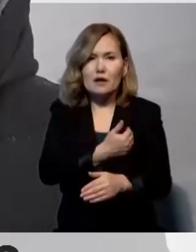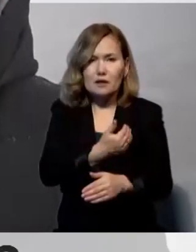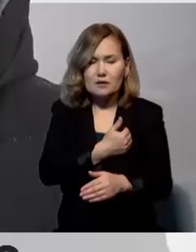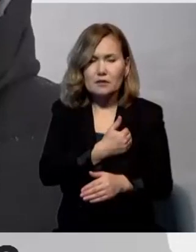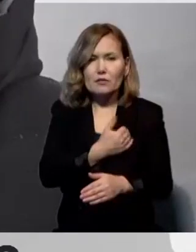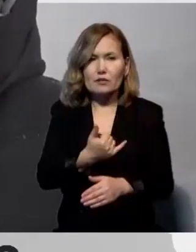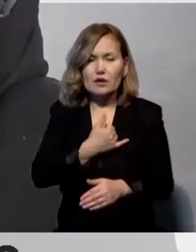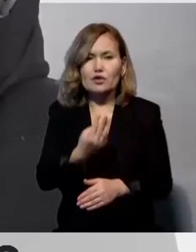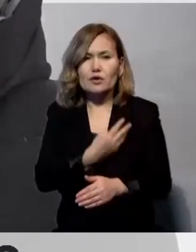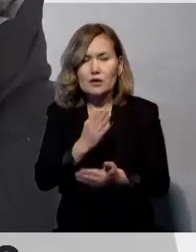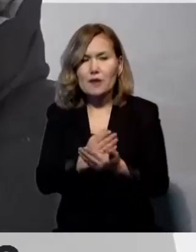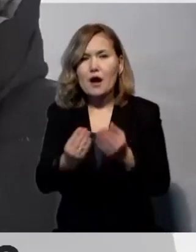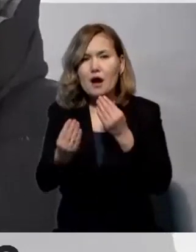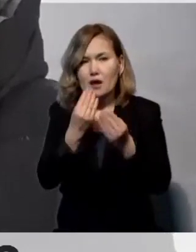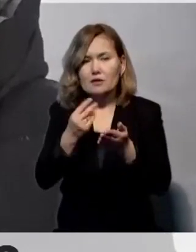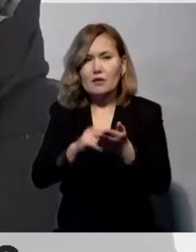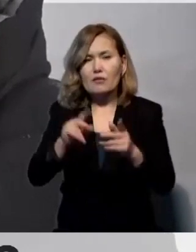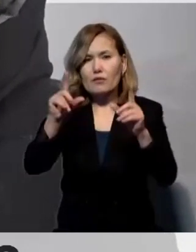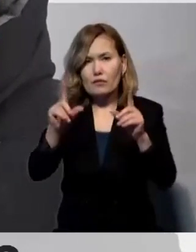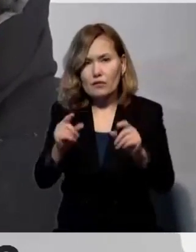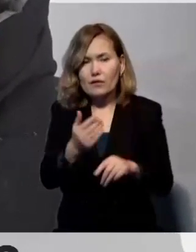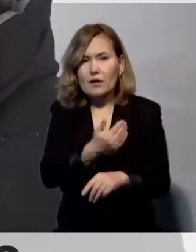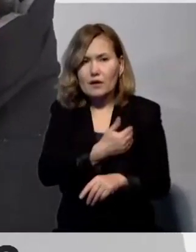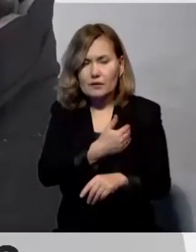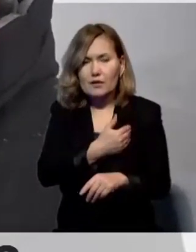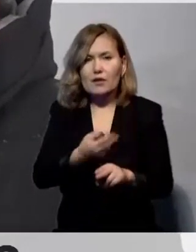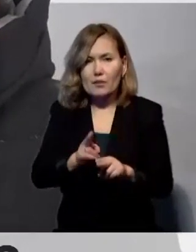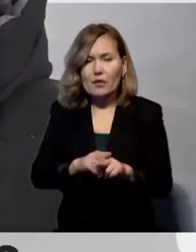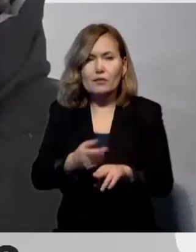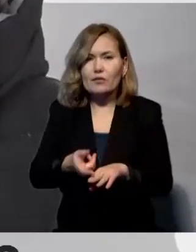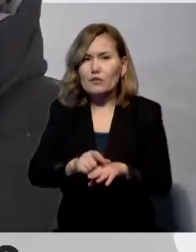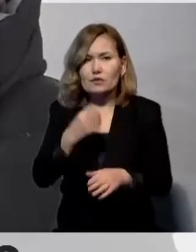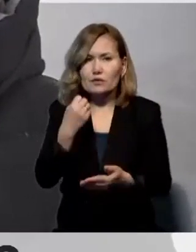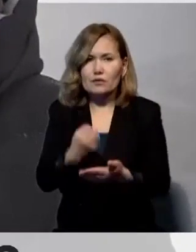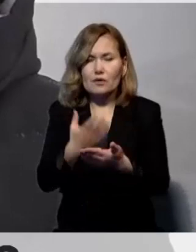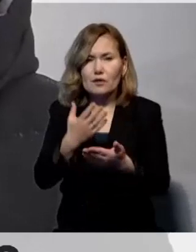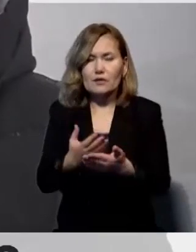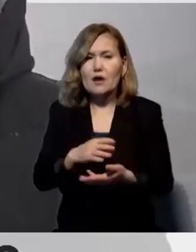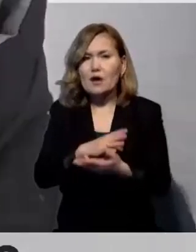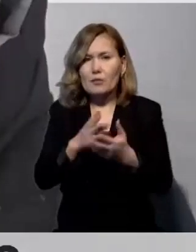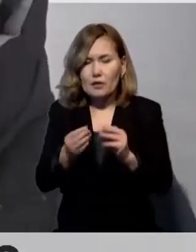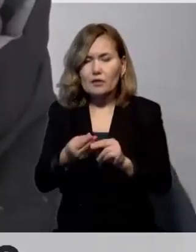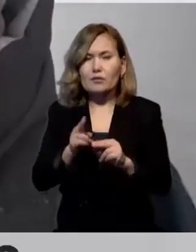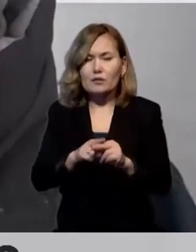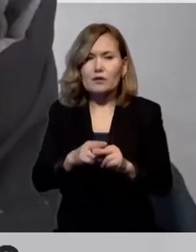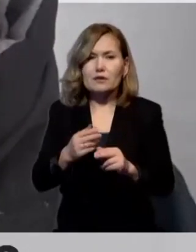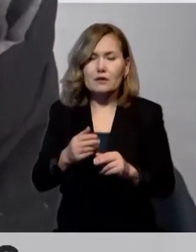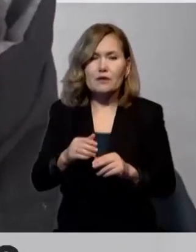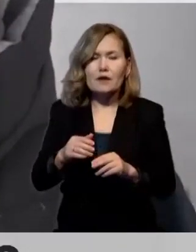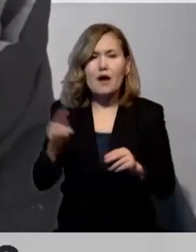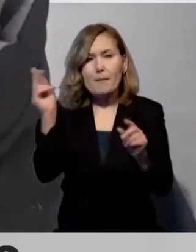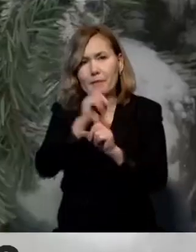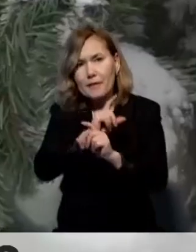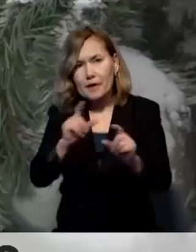не азық-түліктерін несін төмендетсе деп бағасын. Мектеп керек,